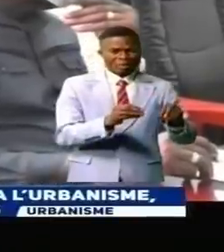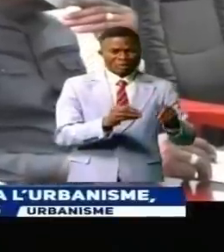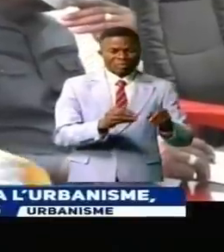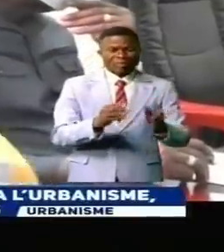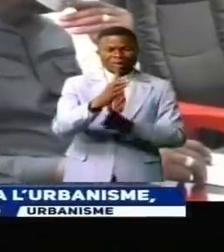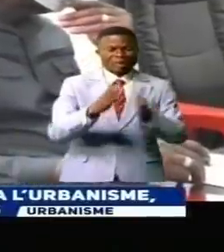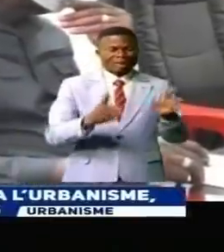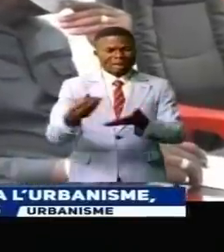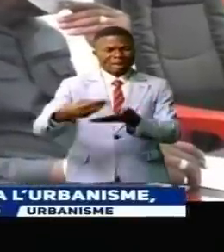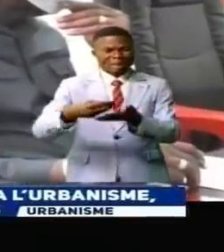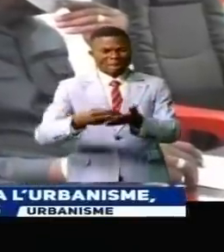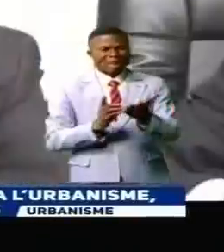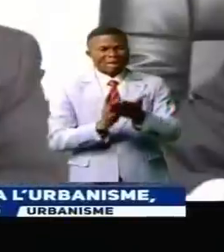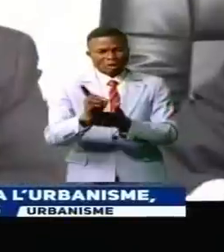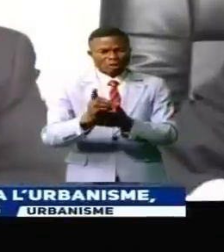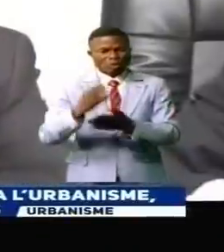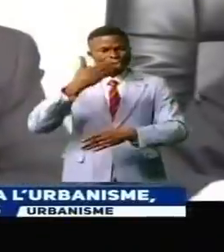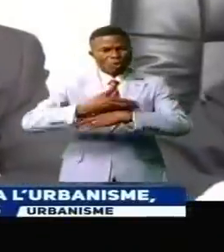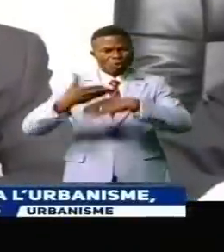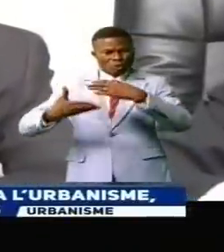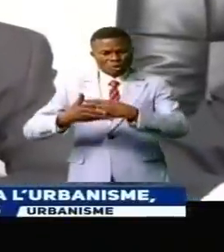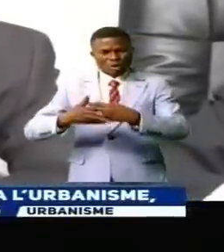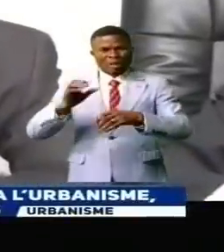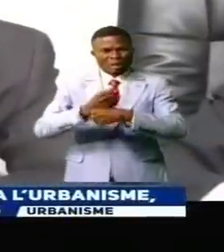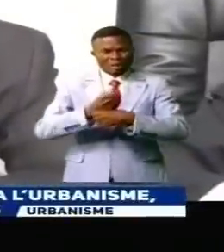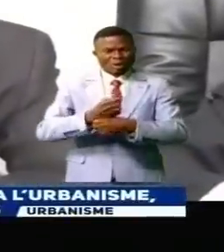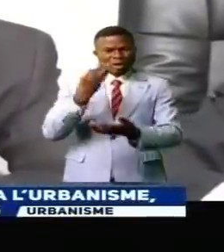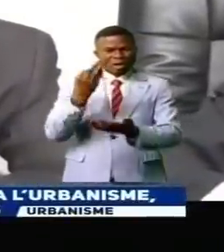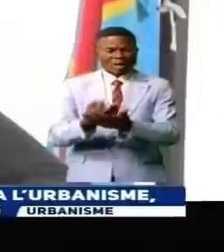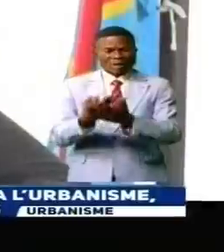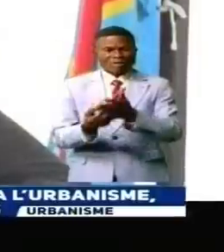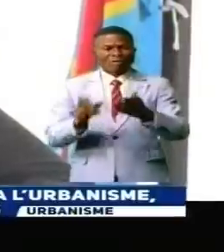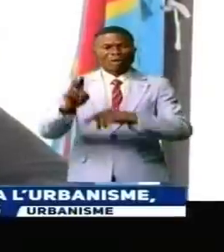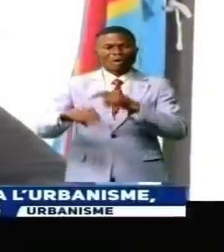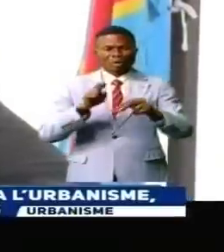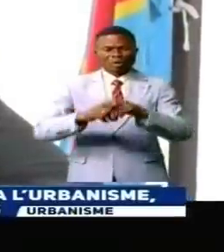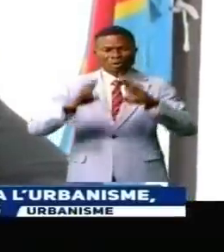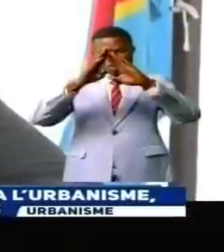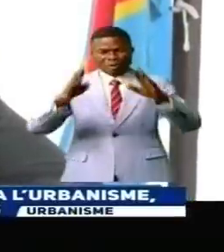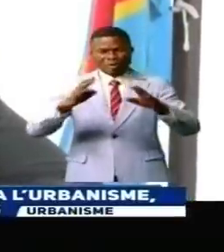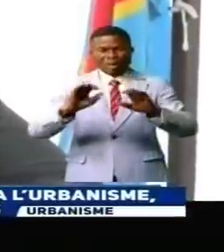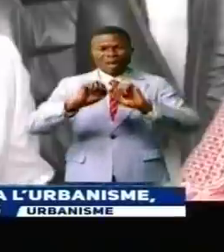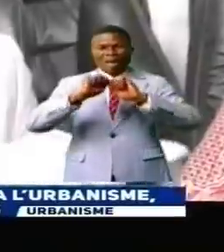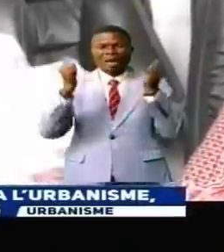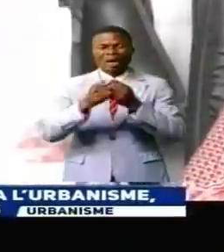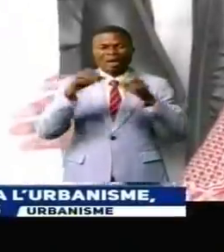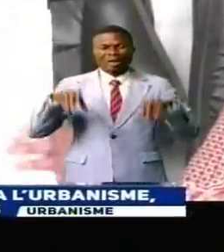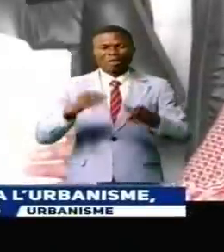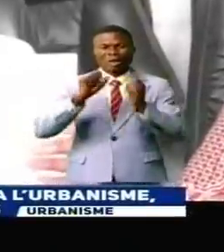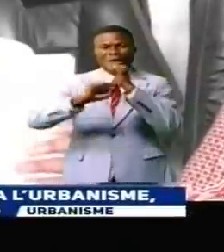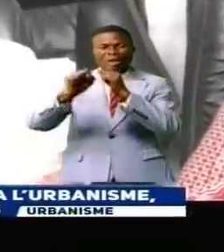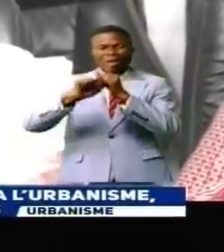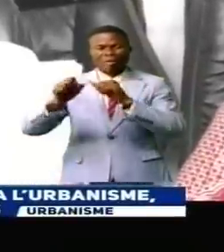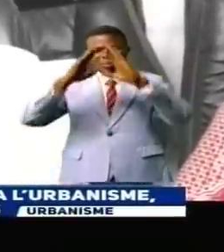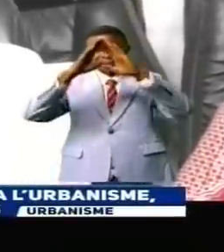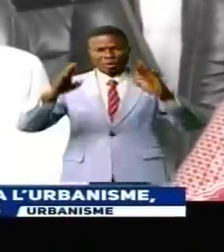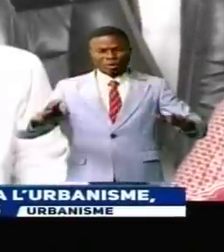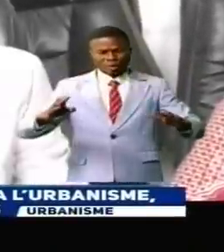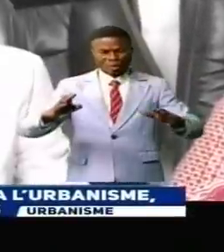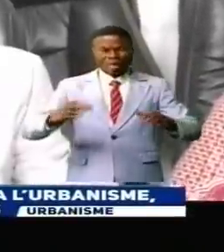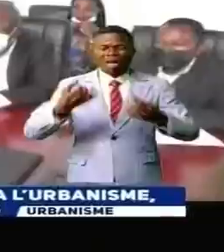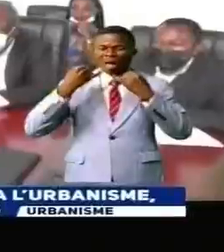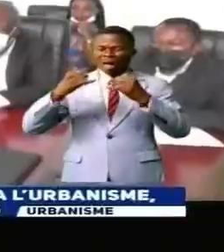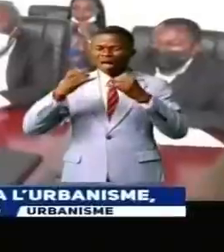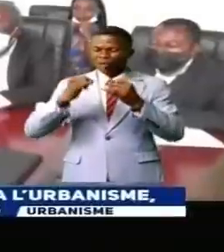guichets uniques d'octroi du permis de construire, la création du Fonds national de l'habitat et de l'Agence congolaise pour la promotion immobilière. Venu s'informer